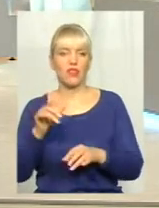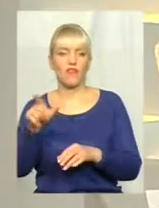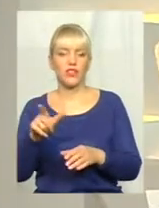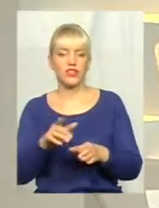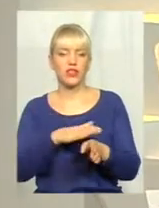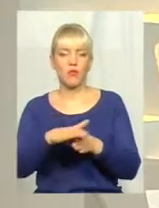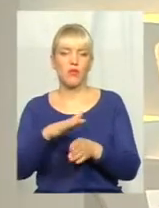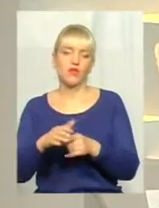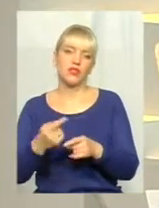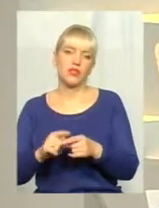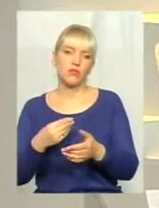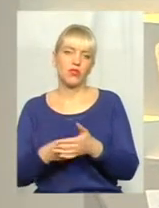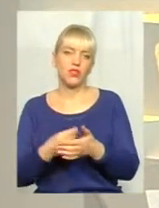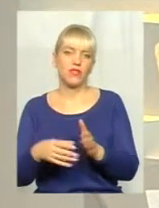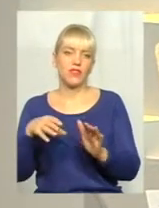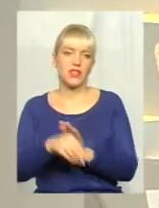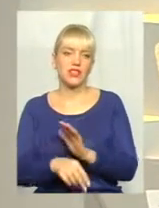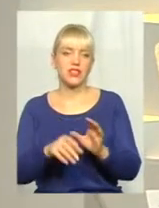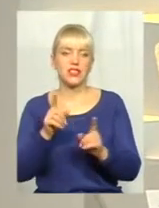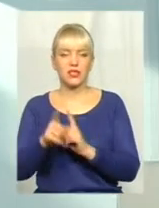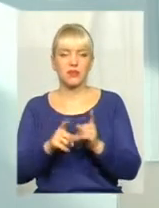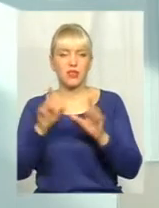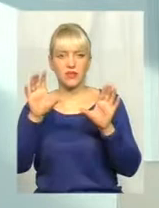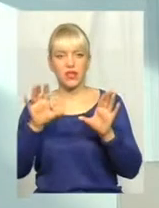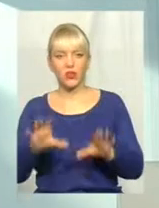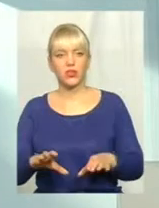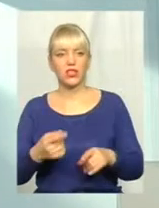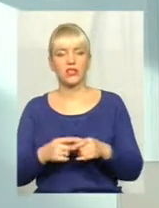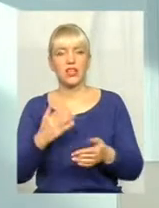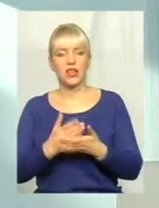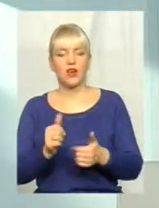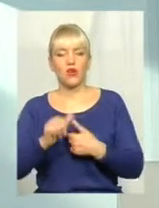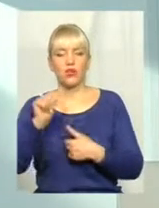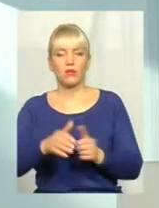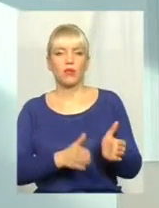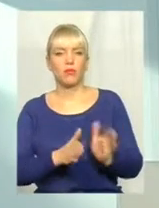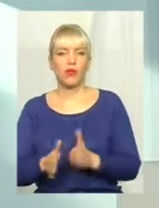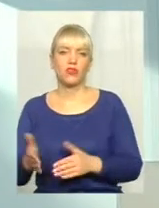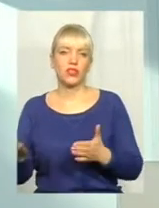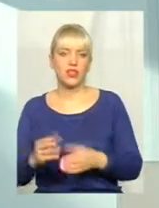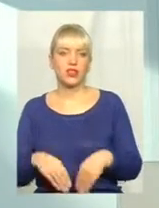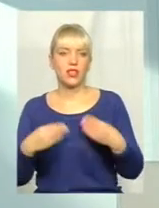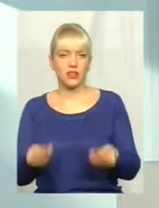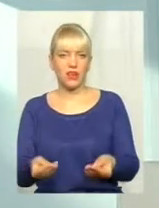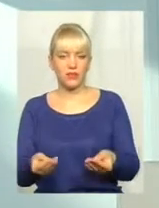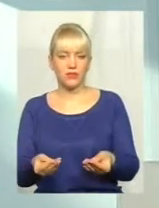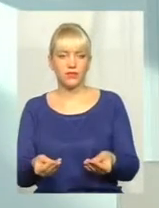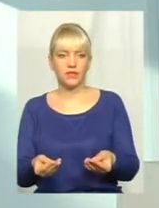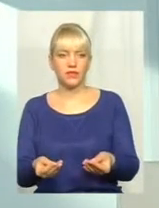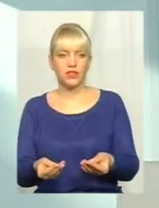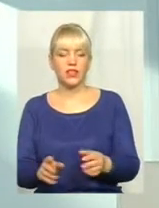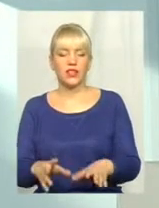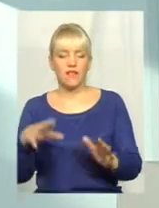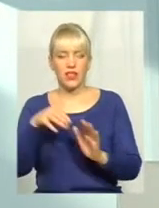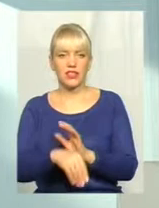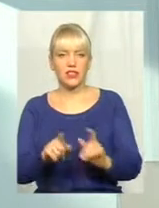бюджет. Внесені зміни в законодавство, є окремий порядок, який надав, і внесено зміни в